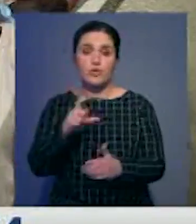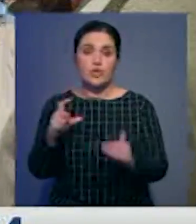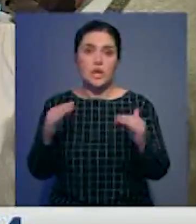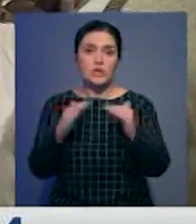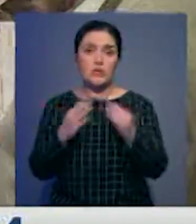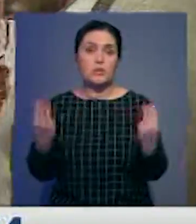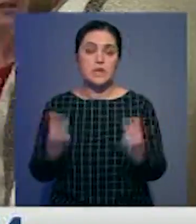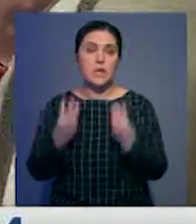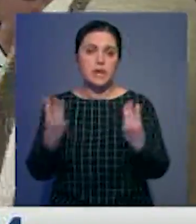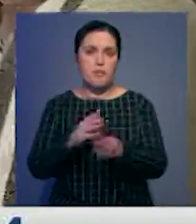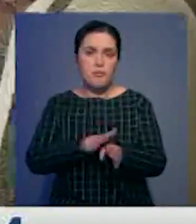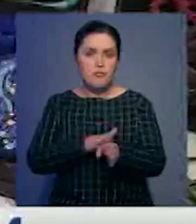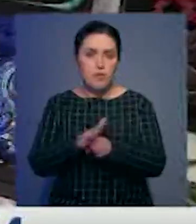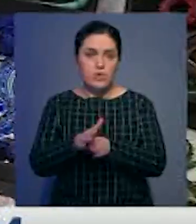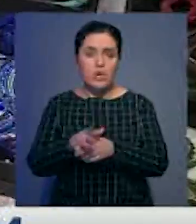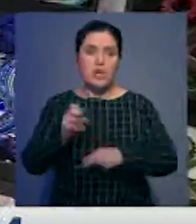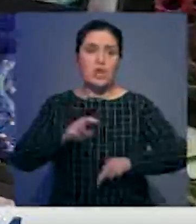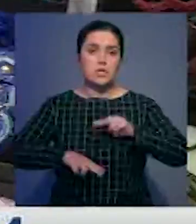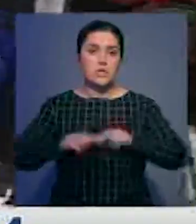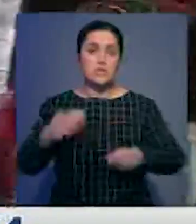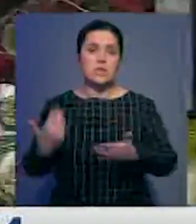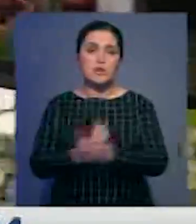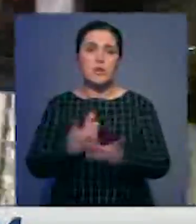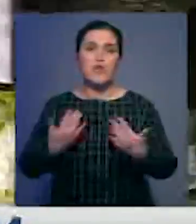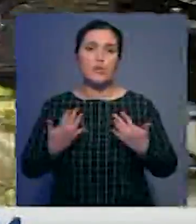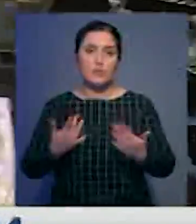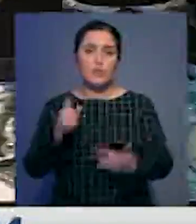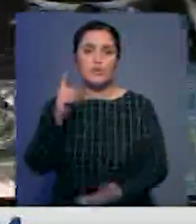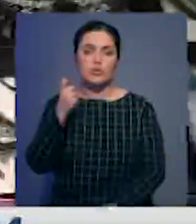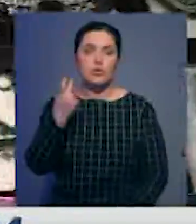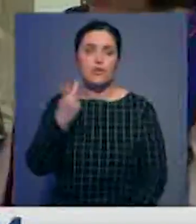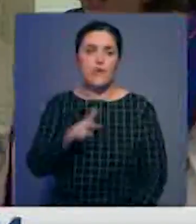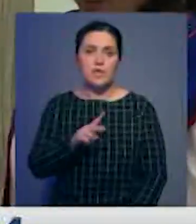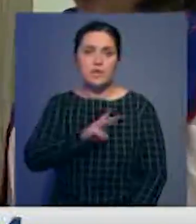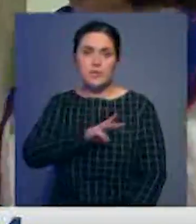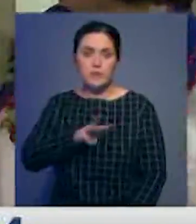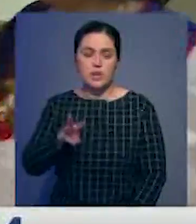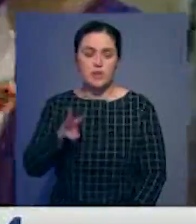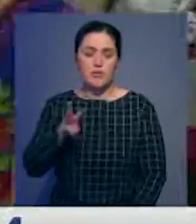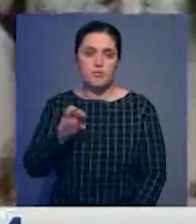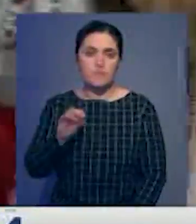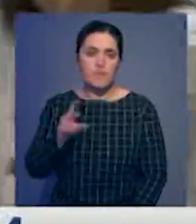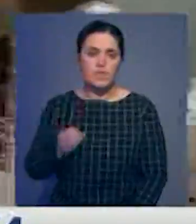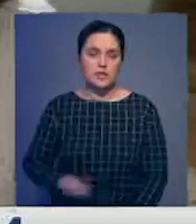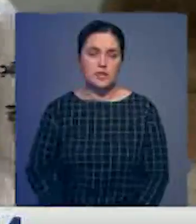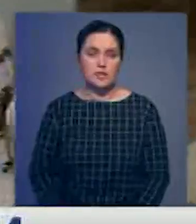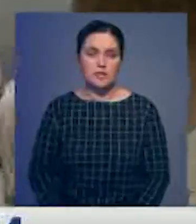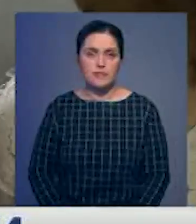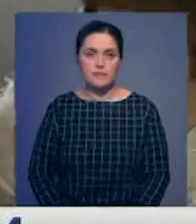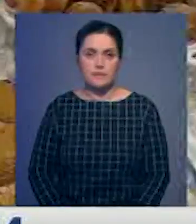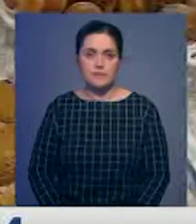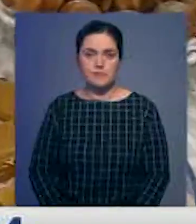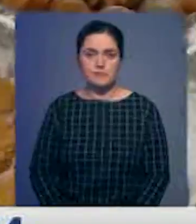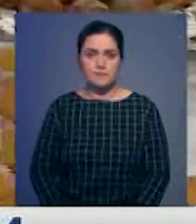их двухэтажный дом сгорел практически дотла. На строительство нового требуется примерно 120 миллионов